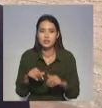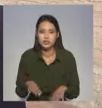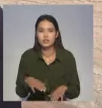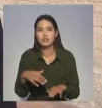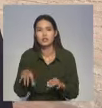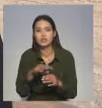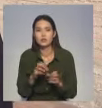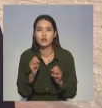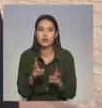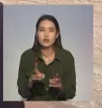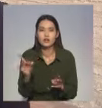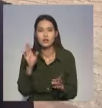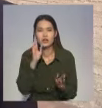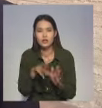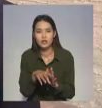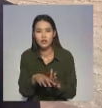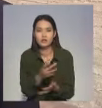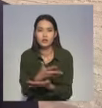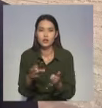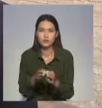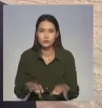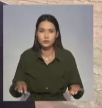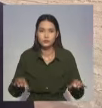вопросы касательно питьевой воды, но